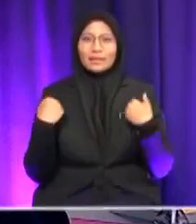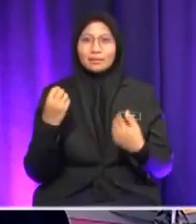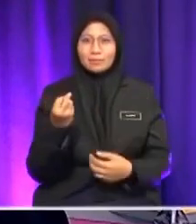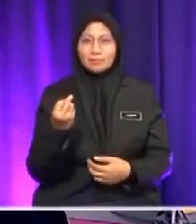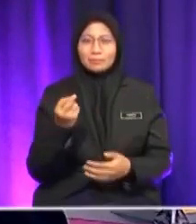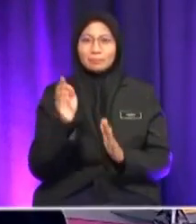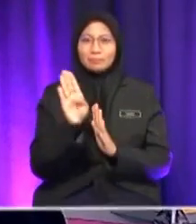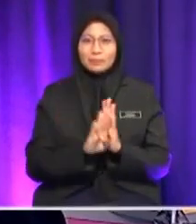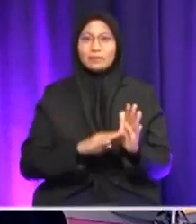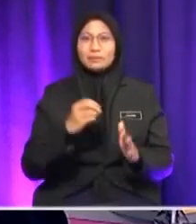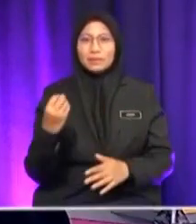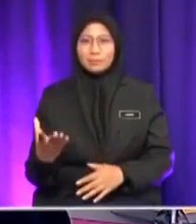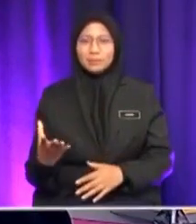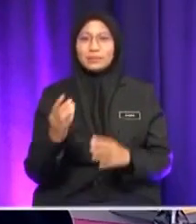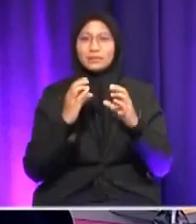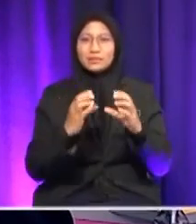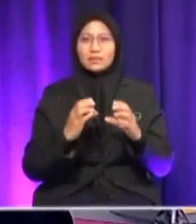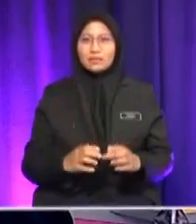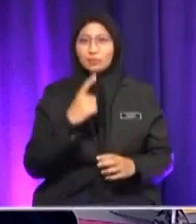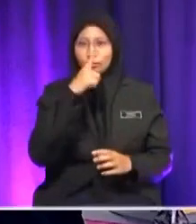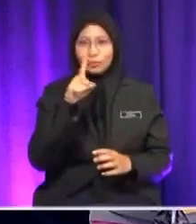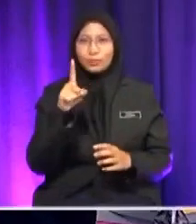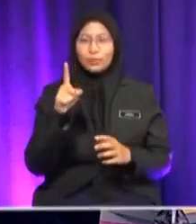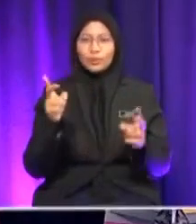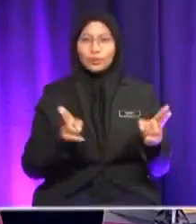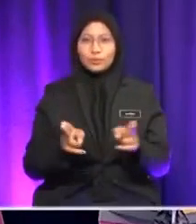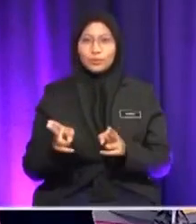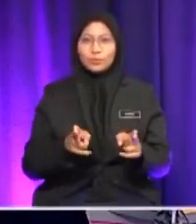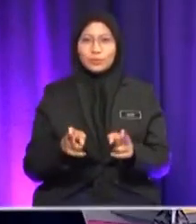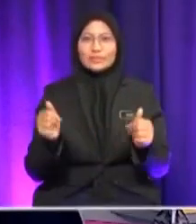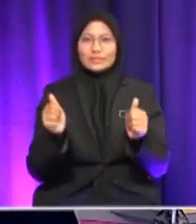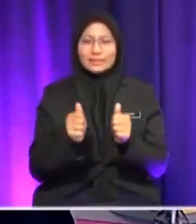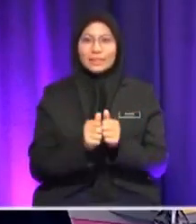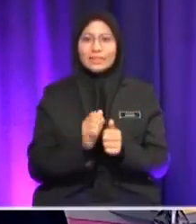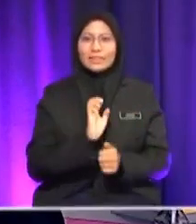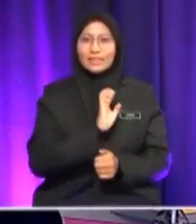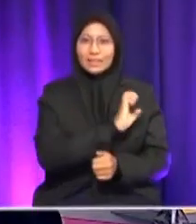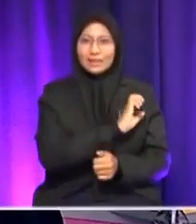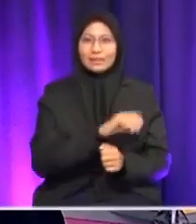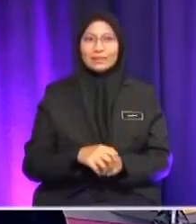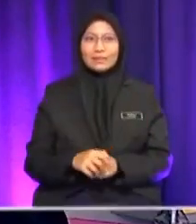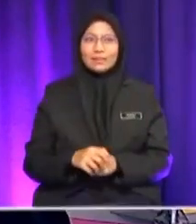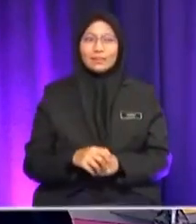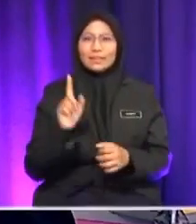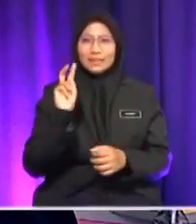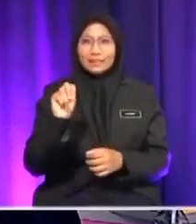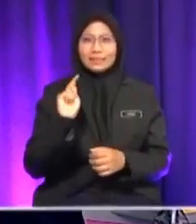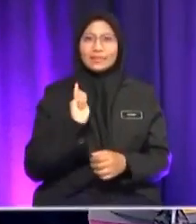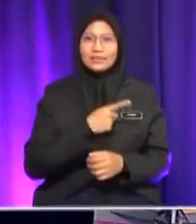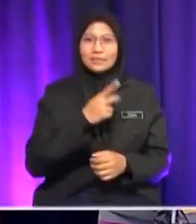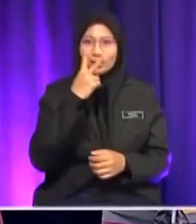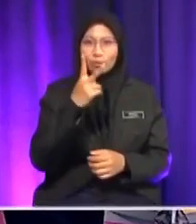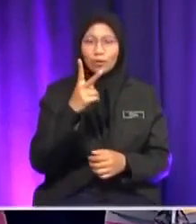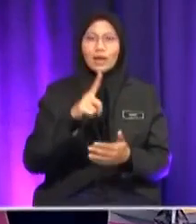cara untuk kita menguruskan perbelanjaan secara beretika. Nanti kita akan lihat apakah cara-cara yang kita boleh amalkan untuk